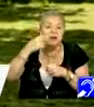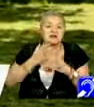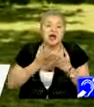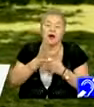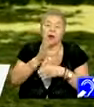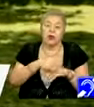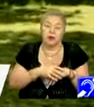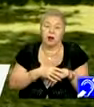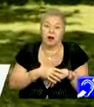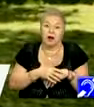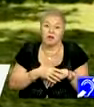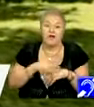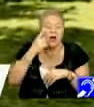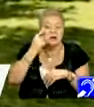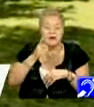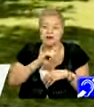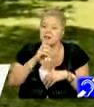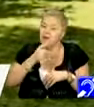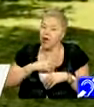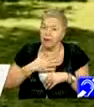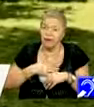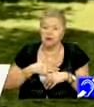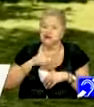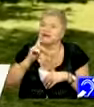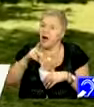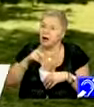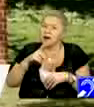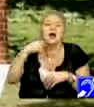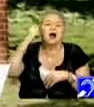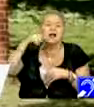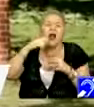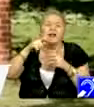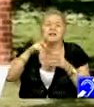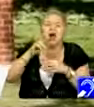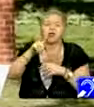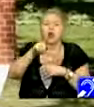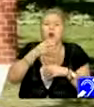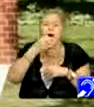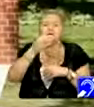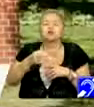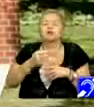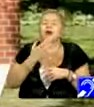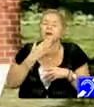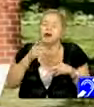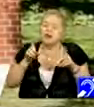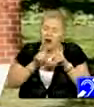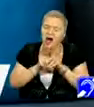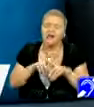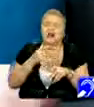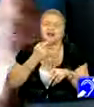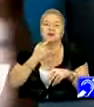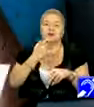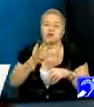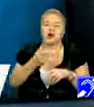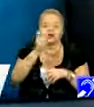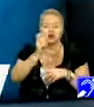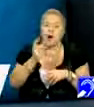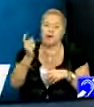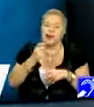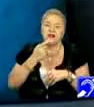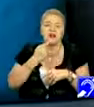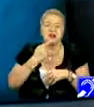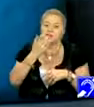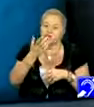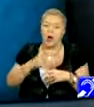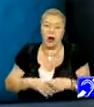ciuda experienței neplăcute, Charlie Oatley spune că nu are resentimente și apreciază la fel de mult Timișoara și pe timișoareni. This is an